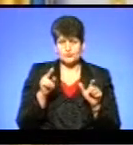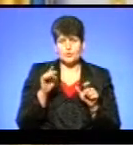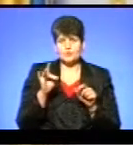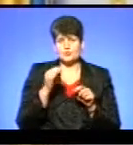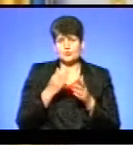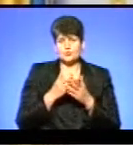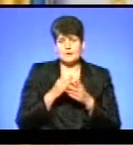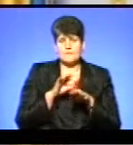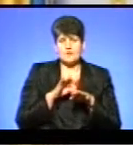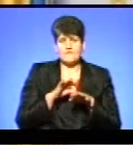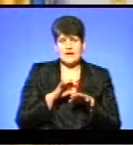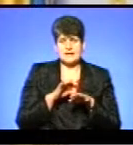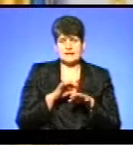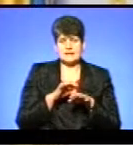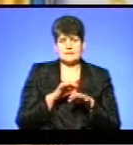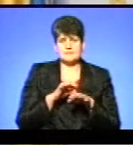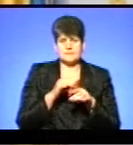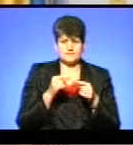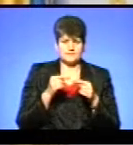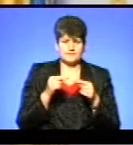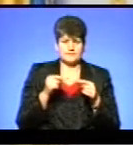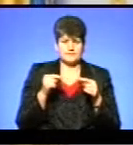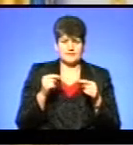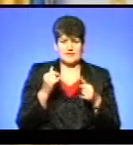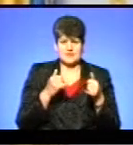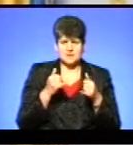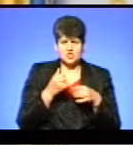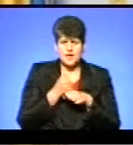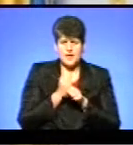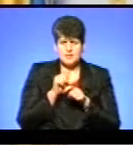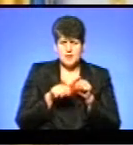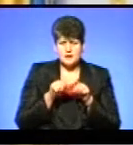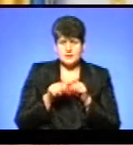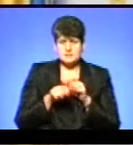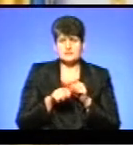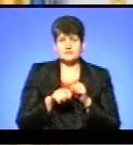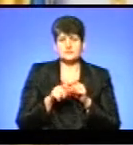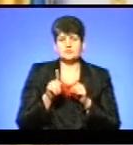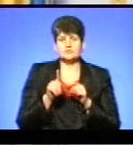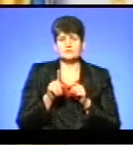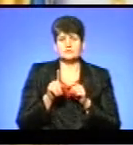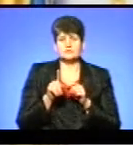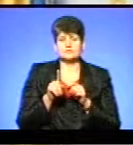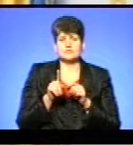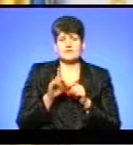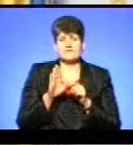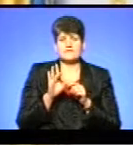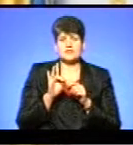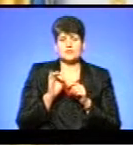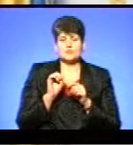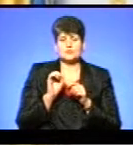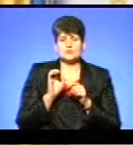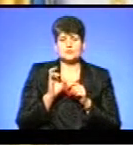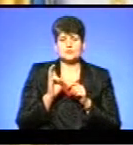проведення бактеріологічних і хімічних аналізів, для виключення вірусоносійства,